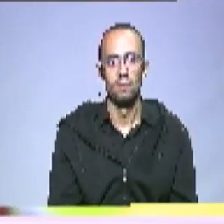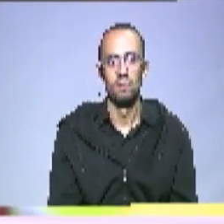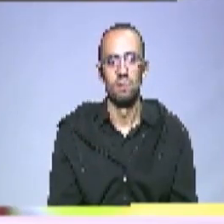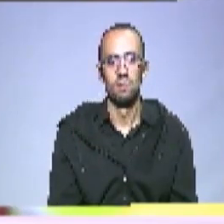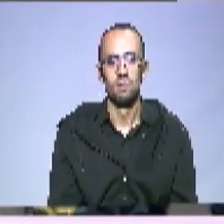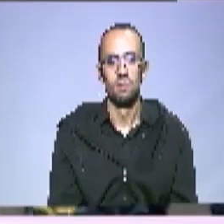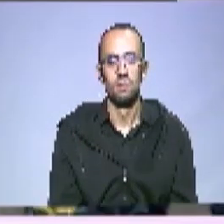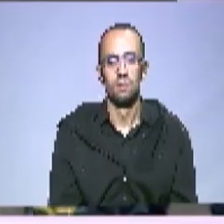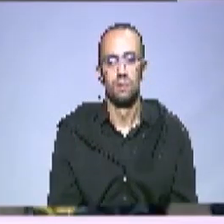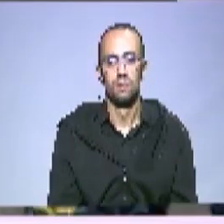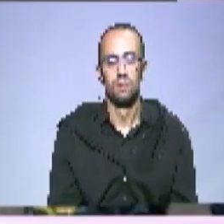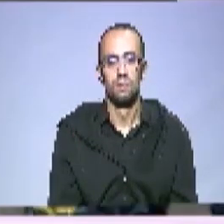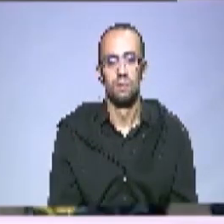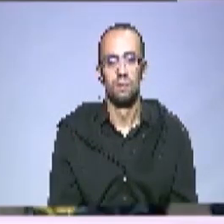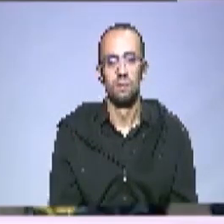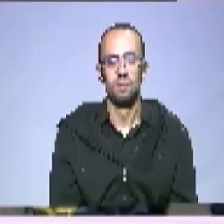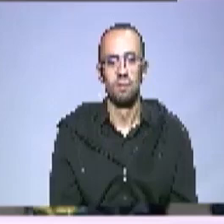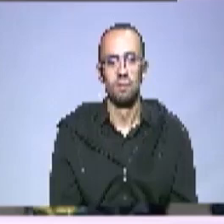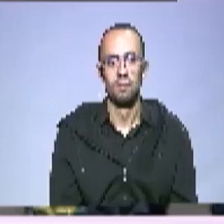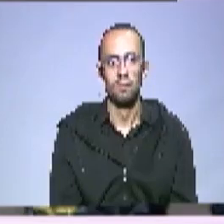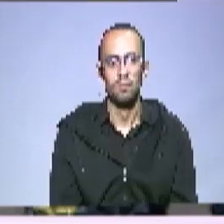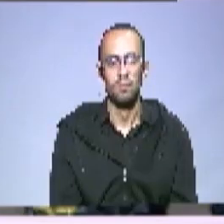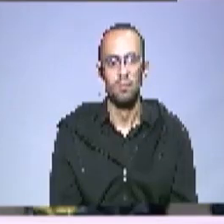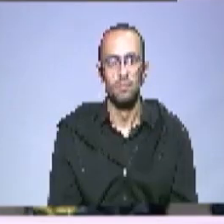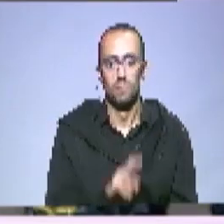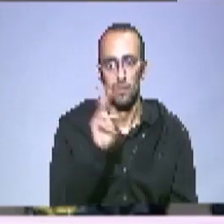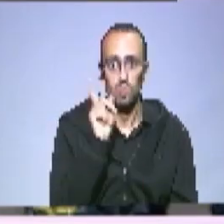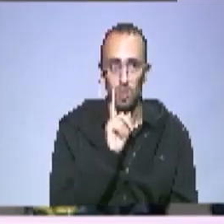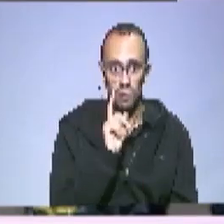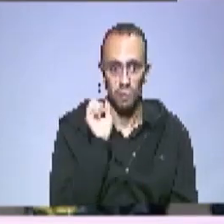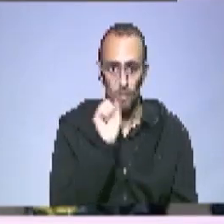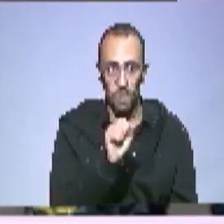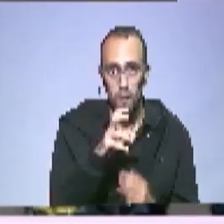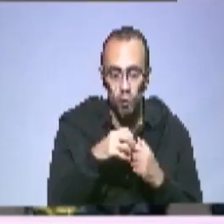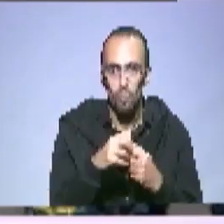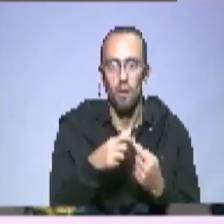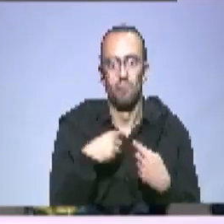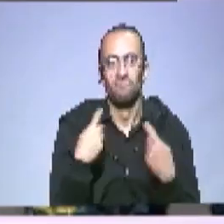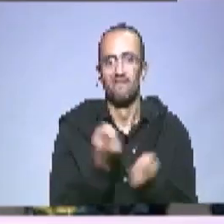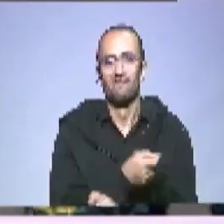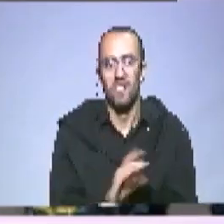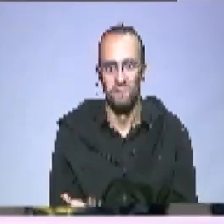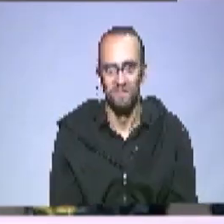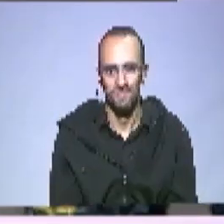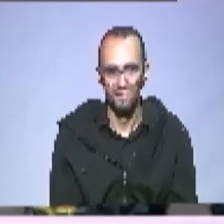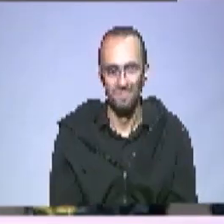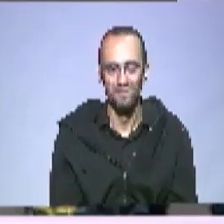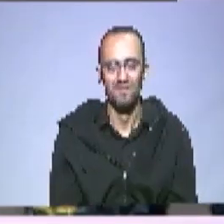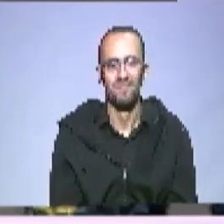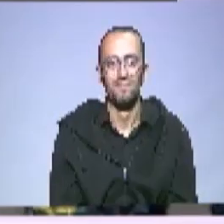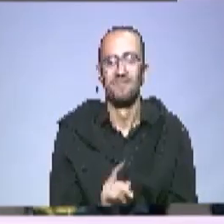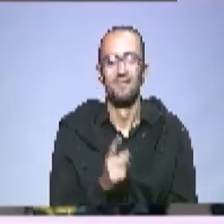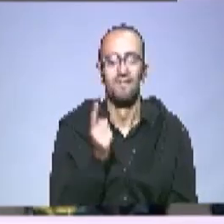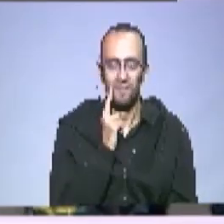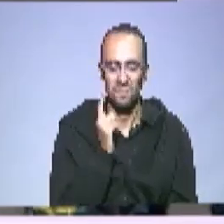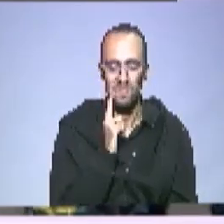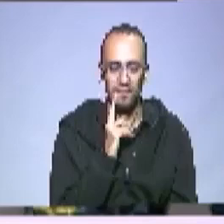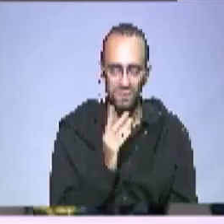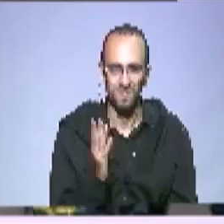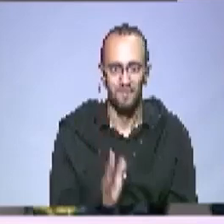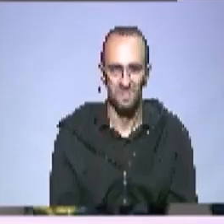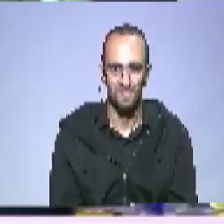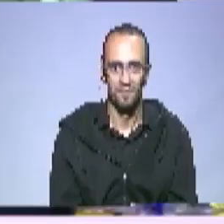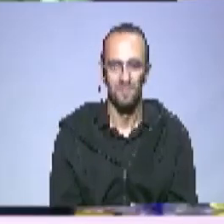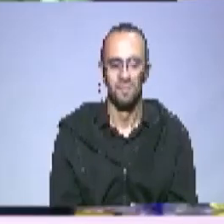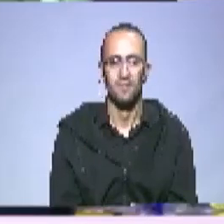بتخلي الناس يعني هم يعني طب ايه يرفضوا المشروم ولا ما يعملوهاش بالمشروم ولا ايه؟ لا هنعمل حاجات حلوه قوي النهارده.